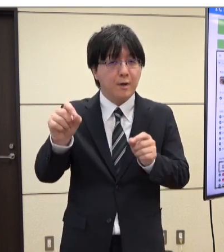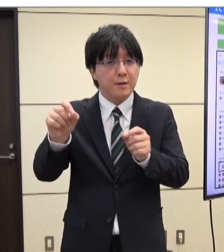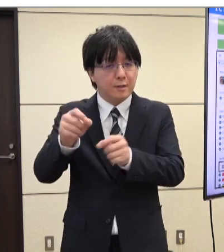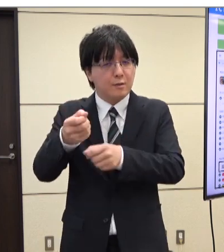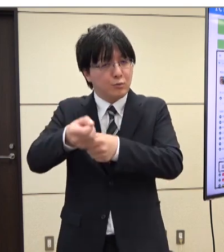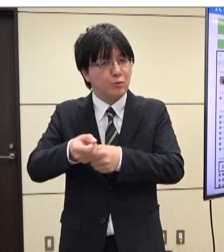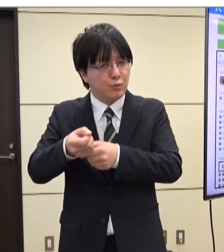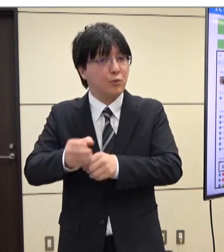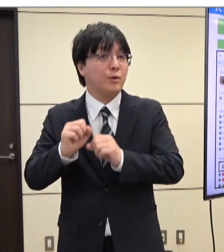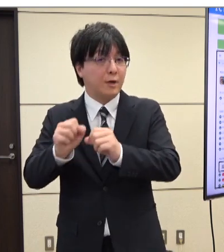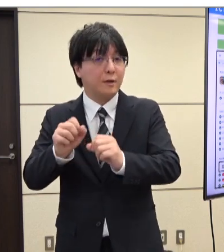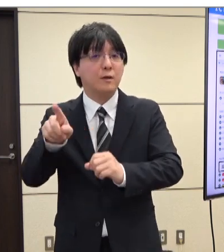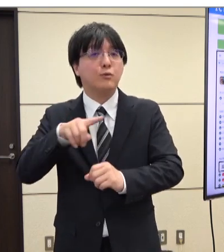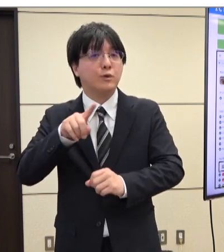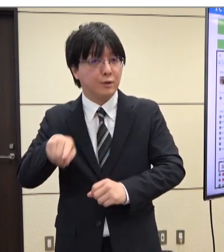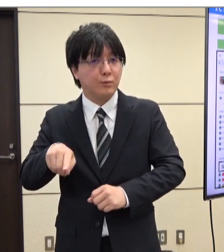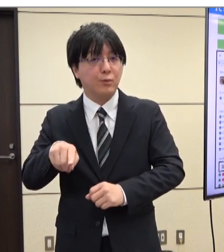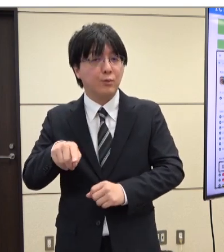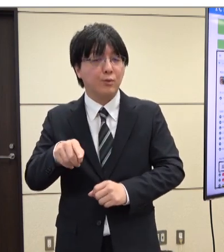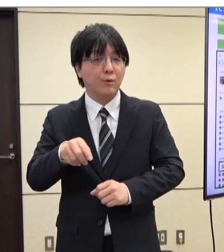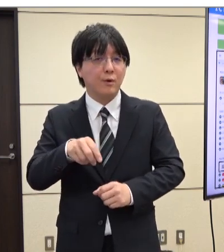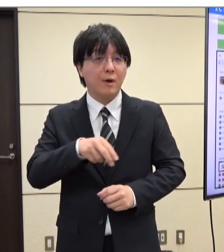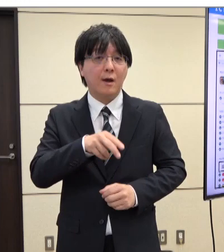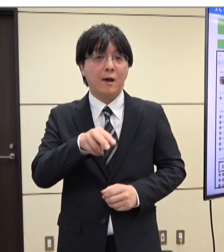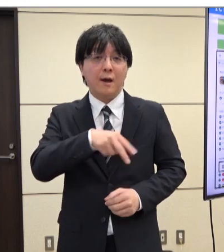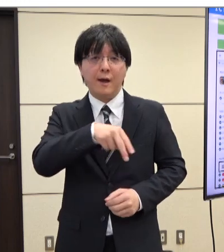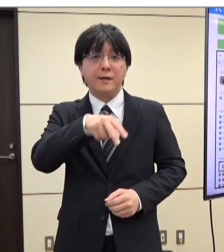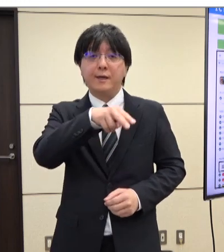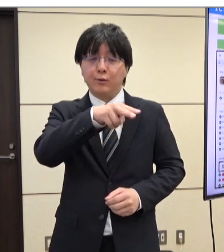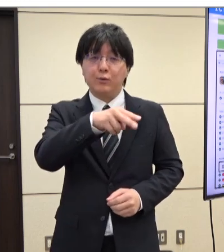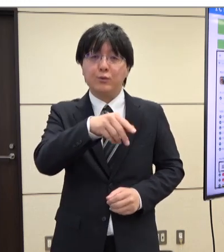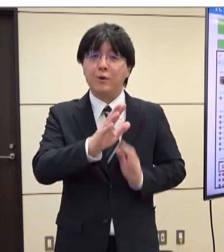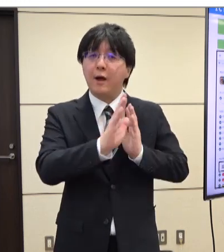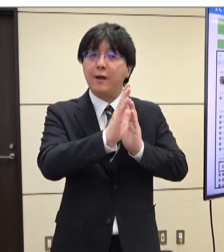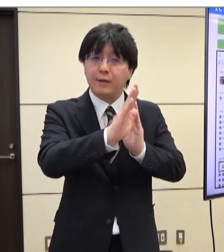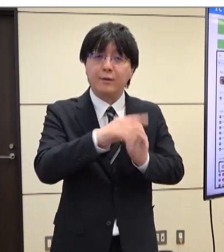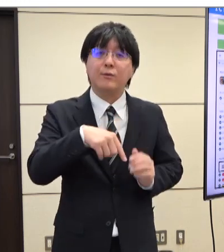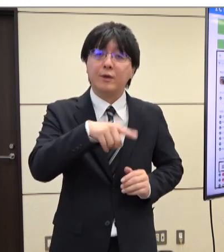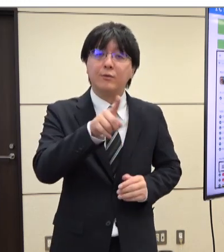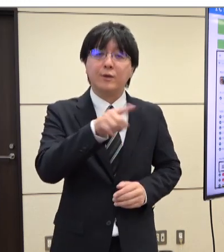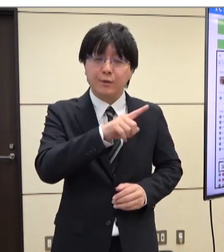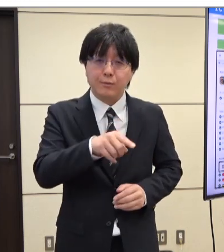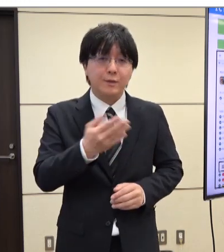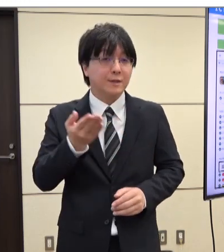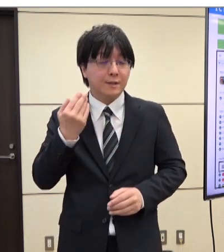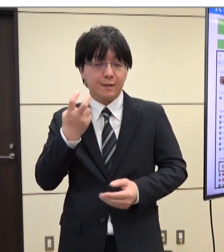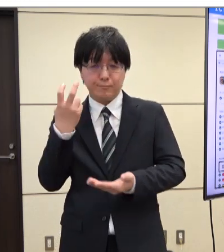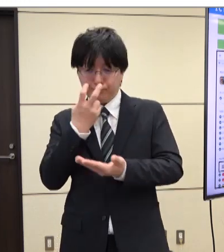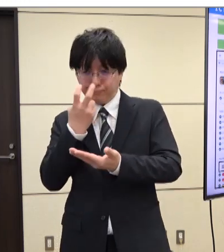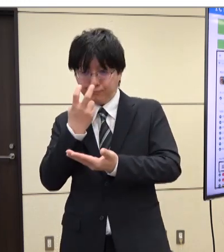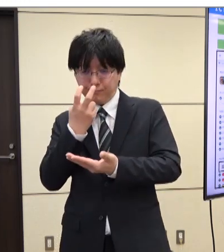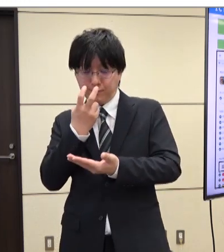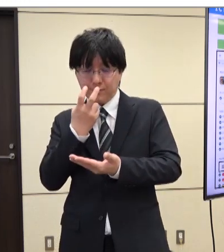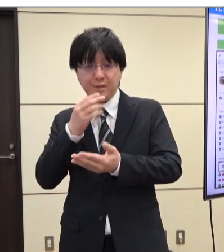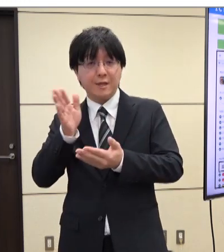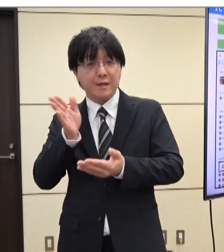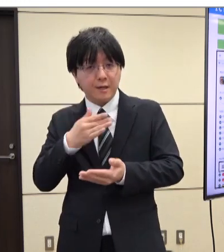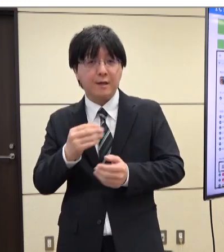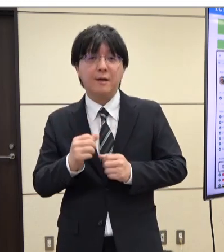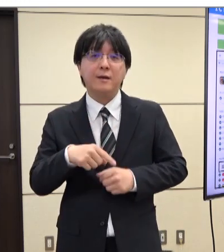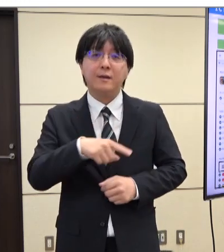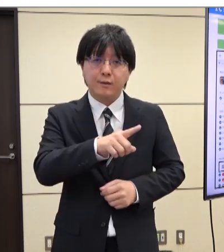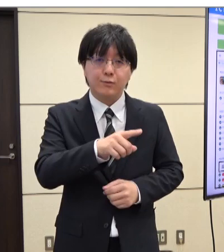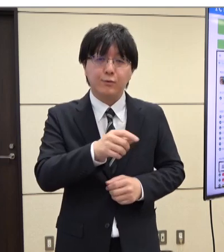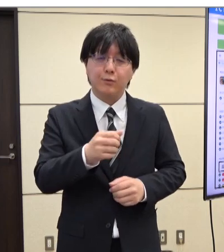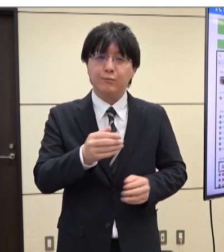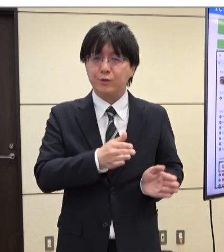をやっている方とか、あるいはハイキングなどに行かれる方は事前にこういったものも確認いただけると準備などもでき